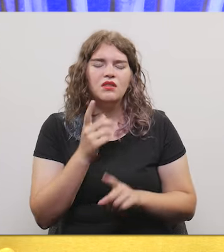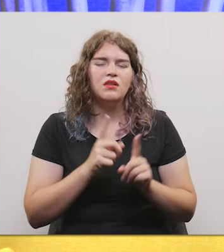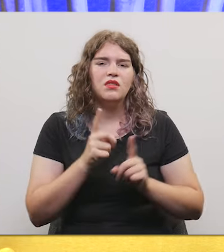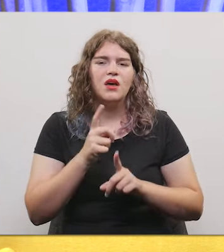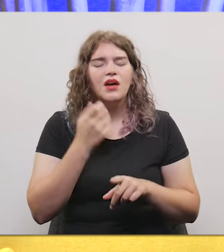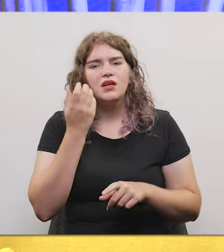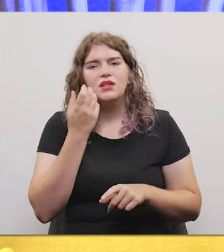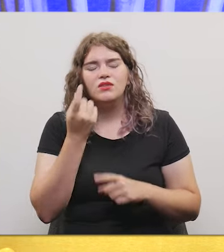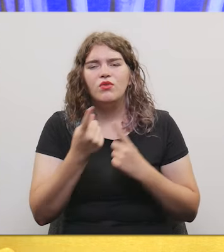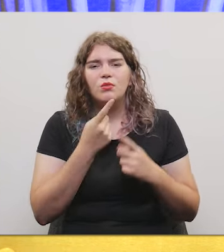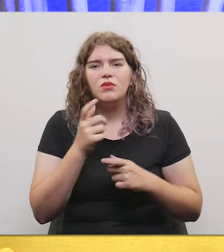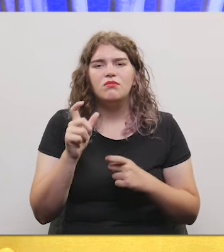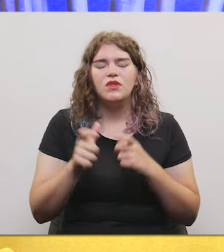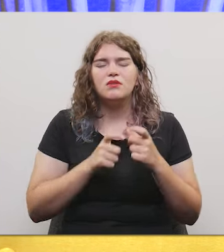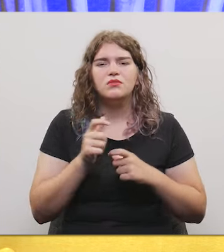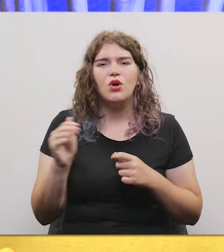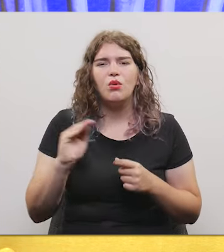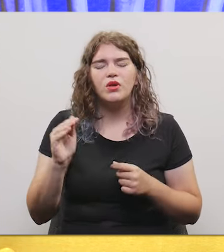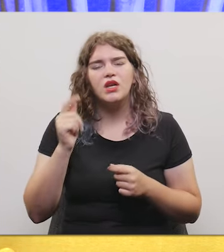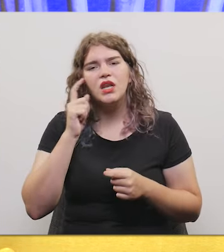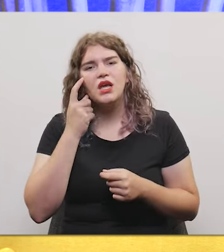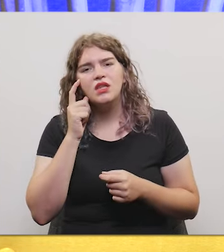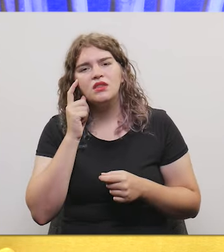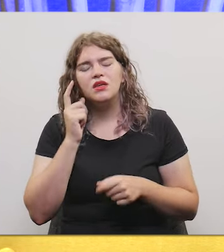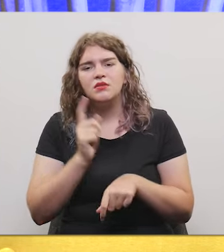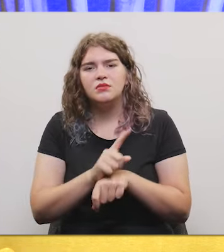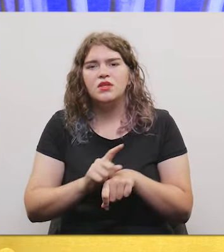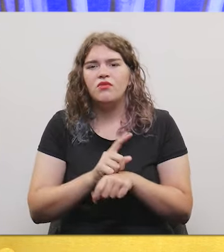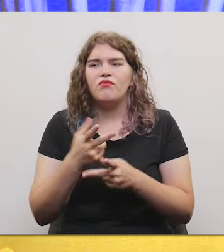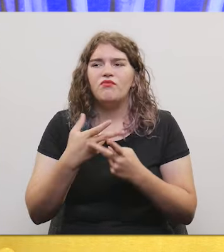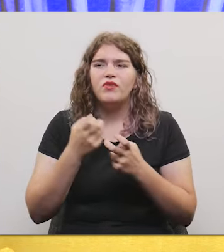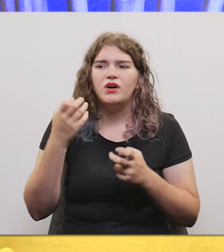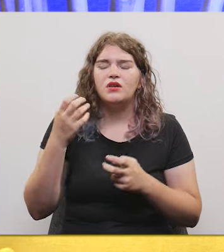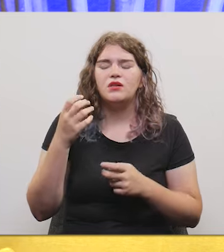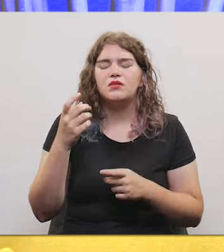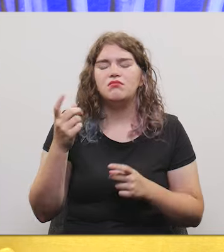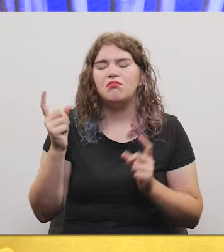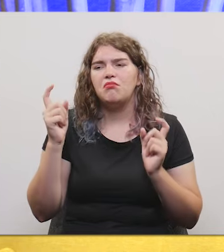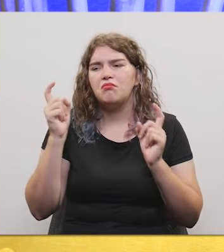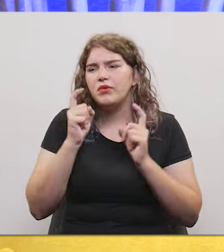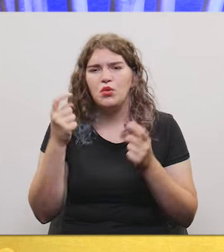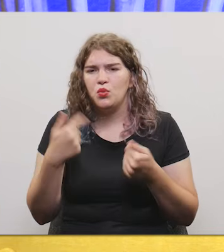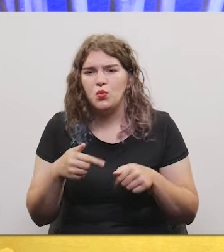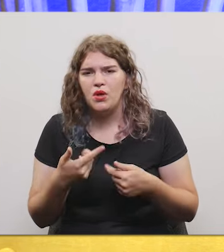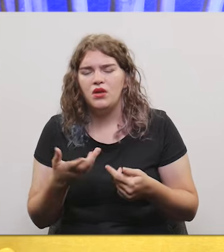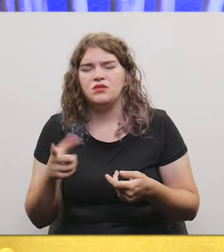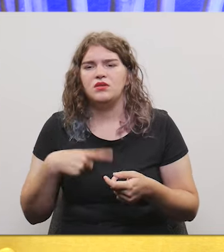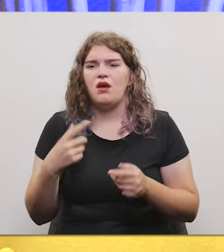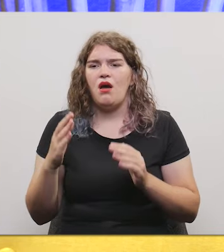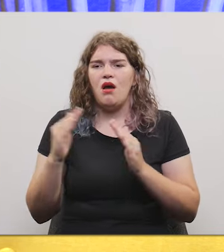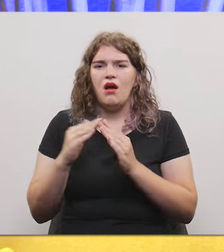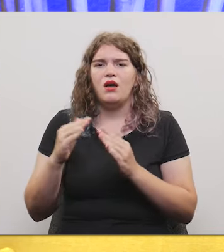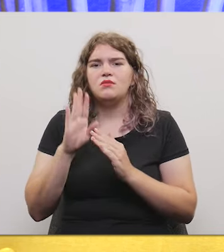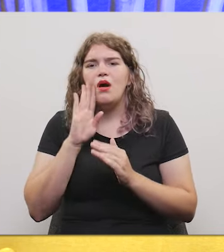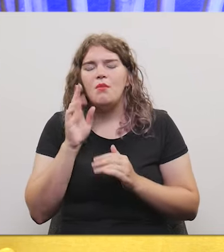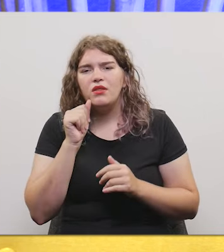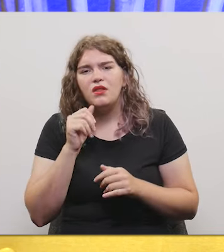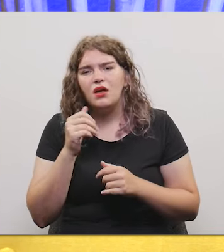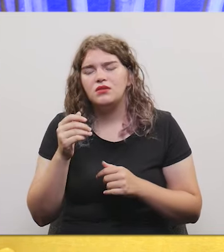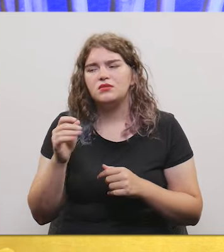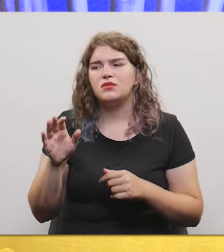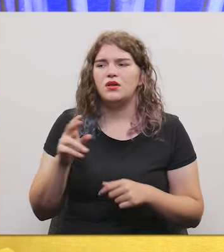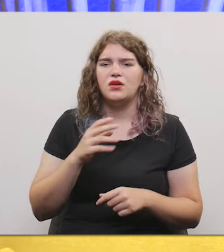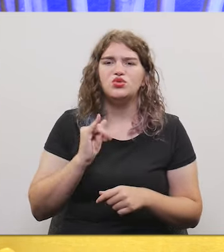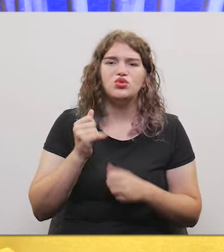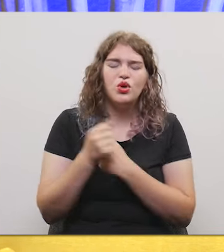Deși atunci când vorbim despre copilărie, întotdeauna ne gândim la o perioadă fără griji, ești acasă la părinți, i-ai